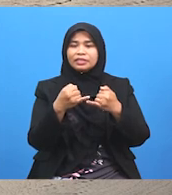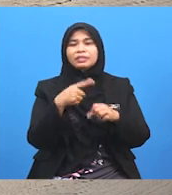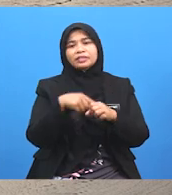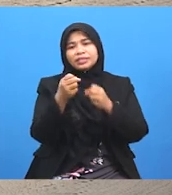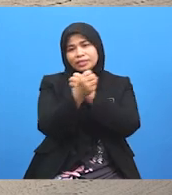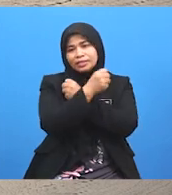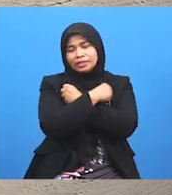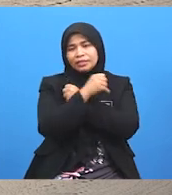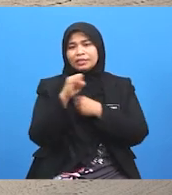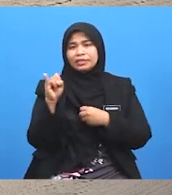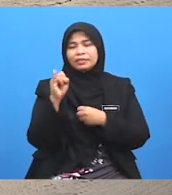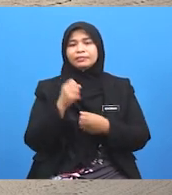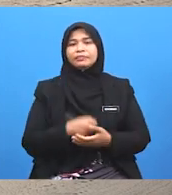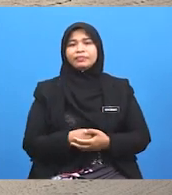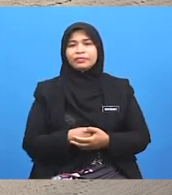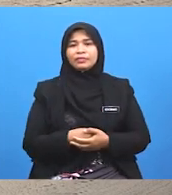disayangi.